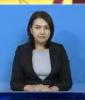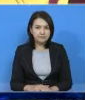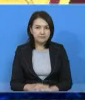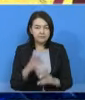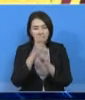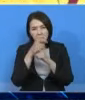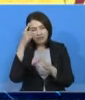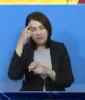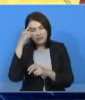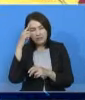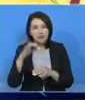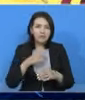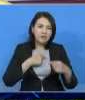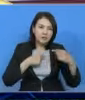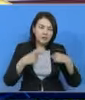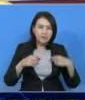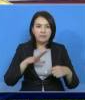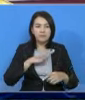крупночерепно-мозговая травма. Дальше